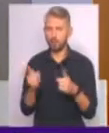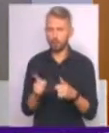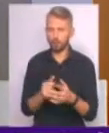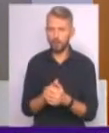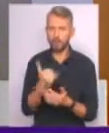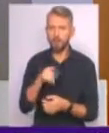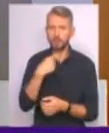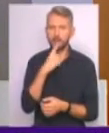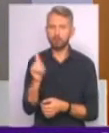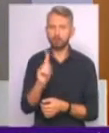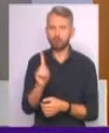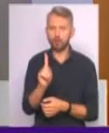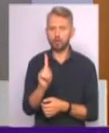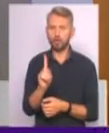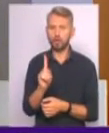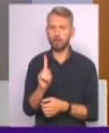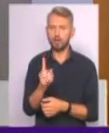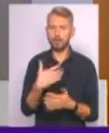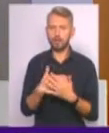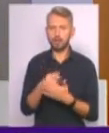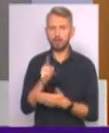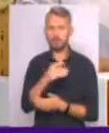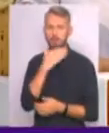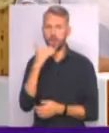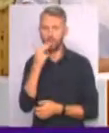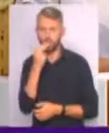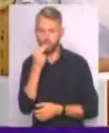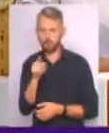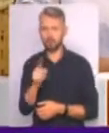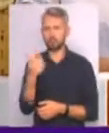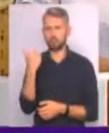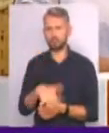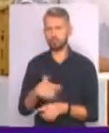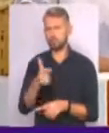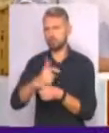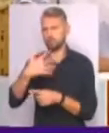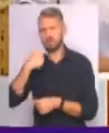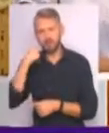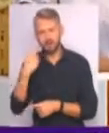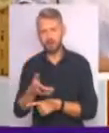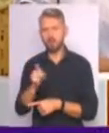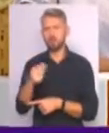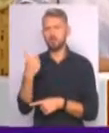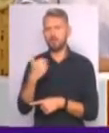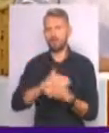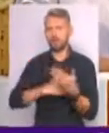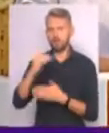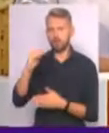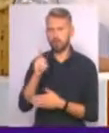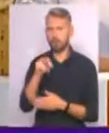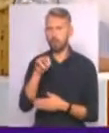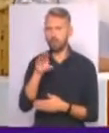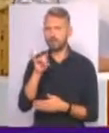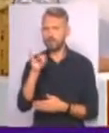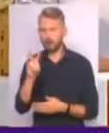Зараз кажуть, що, от, скажімо, ти багато їсиш, тобі вже за 50. Скоріше за все, у тебе високий